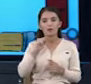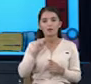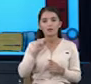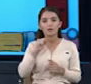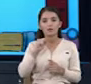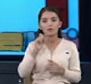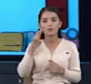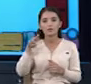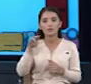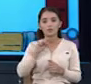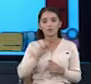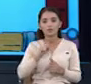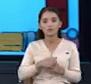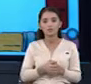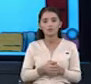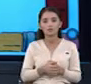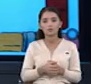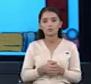читать? А та,